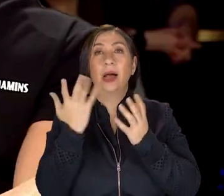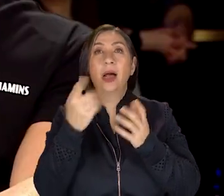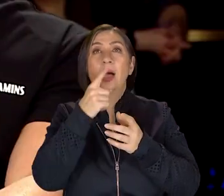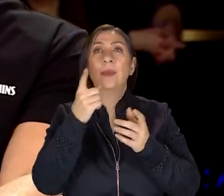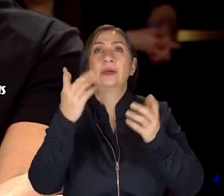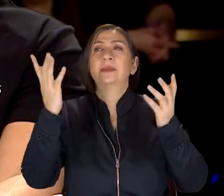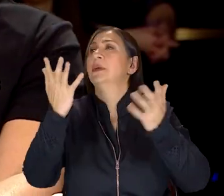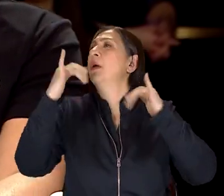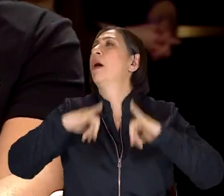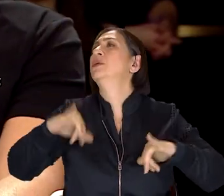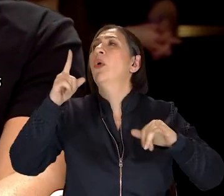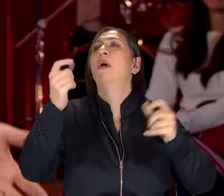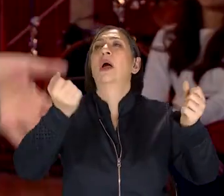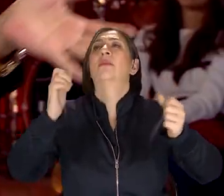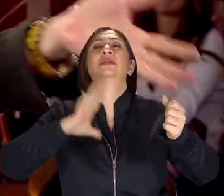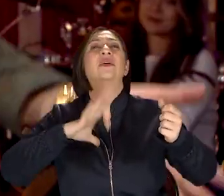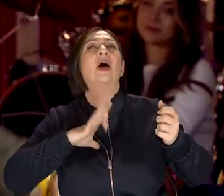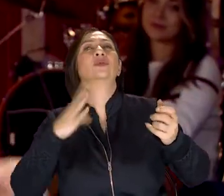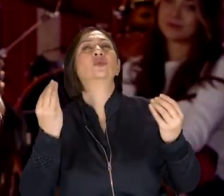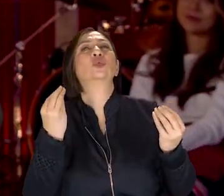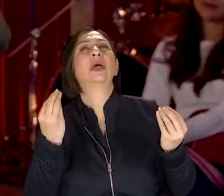Halbuki sen arabası var.